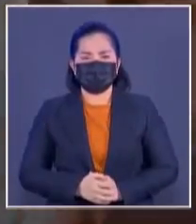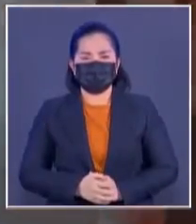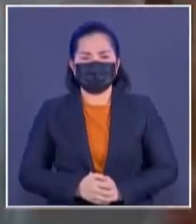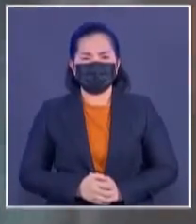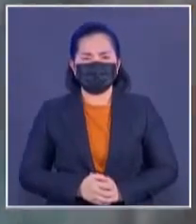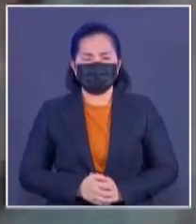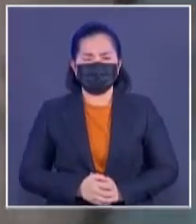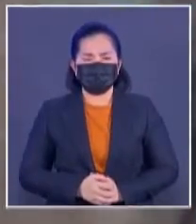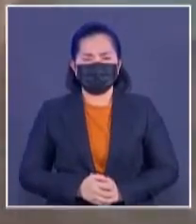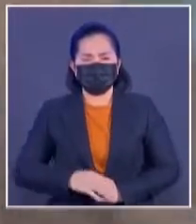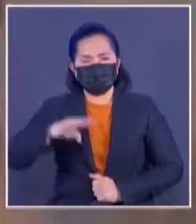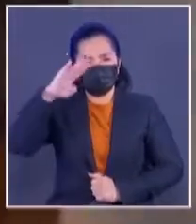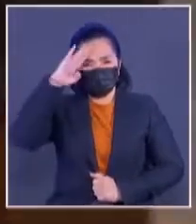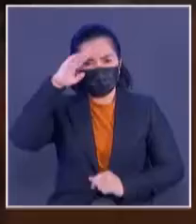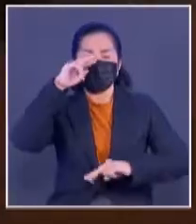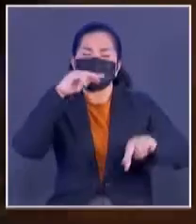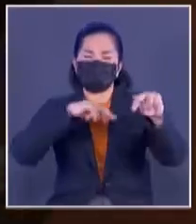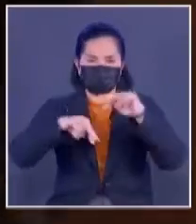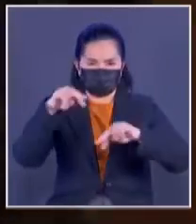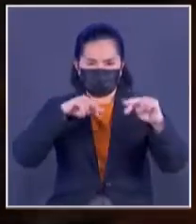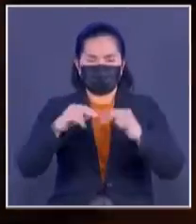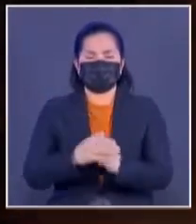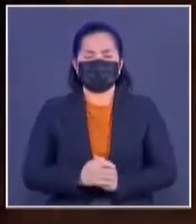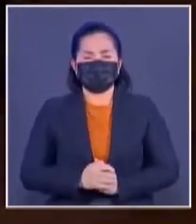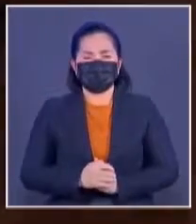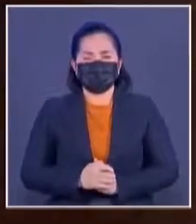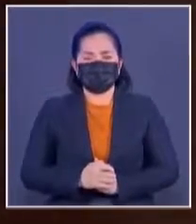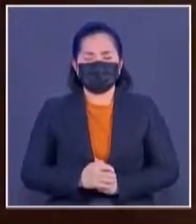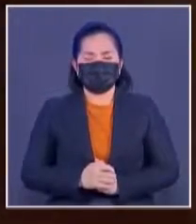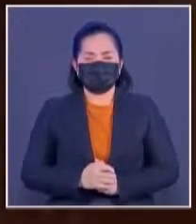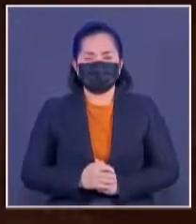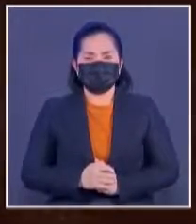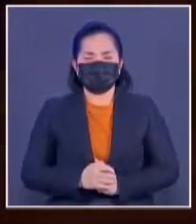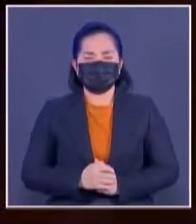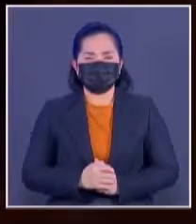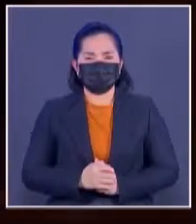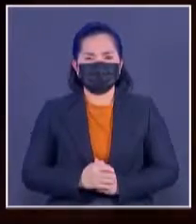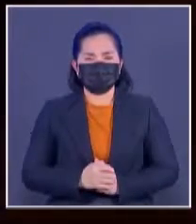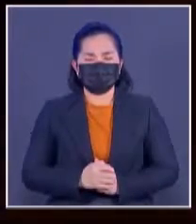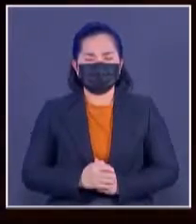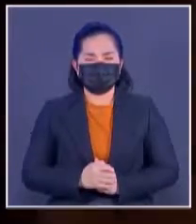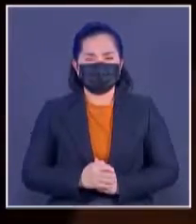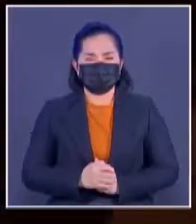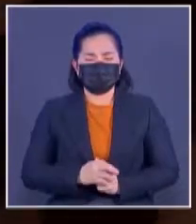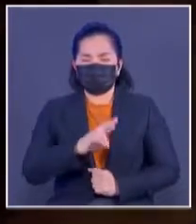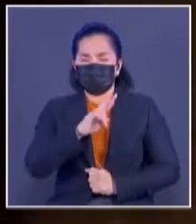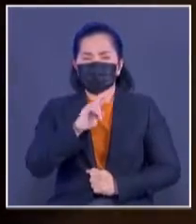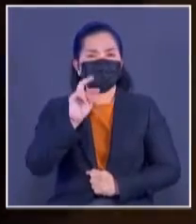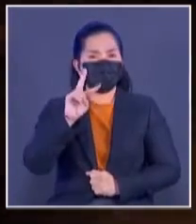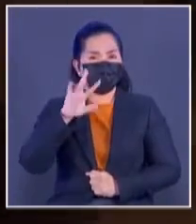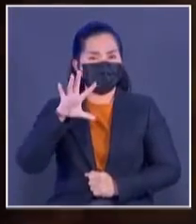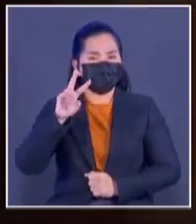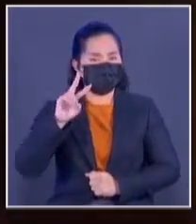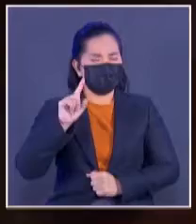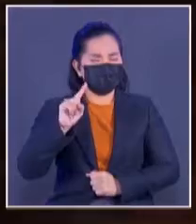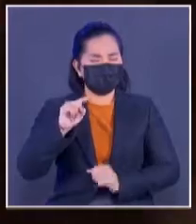ทหารประจำจุดตรวจศิลาสลักนะครับศิลาสลักร้อยฮะที่ร2521จังหวัดระน